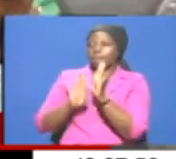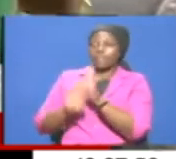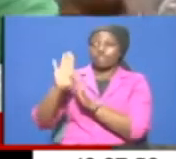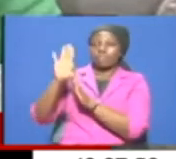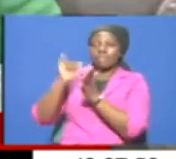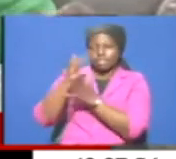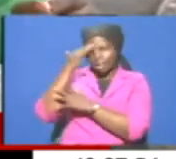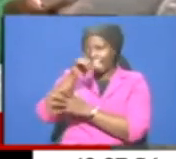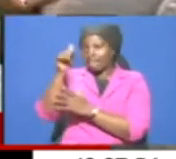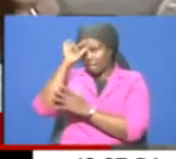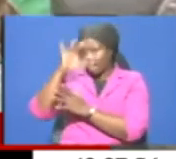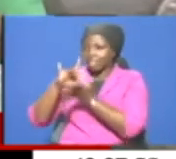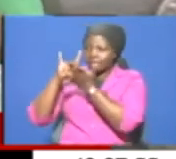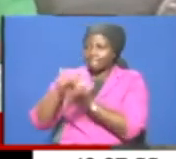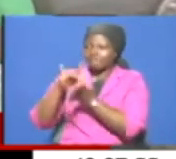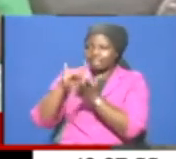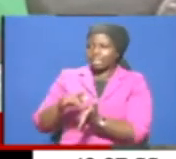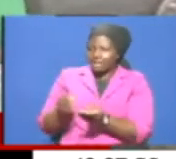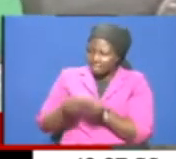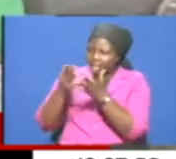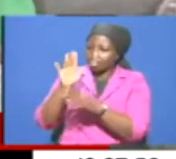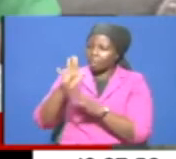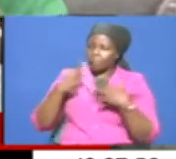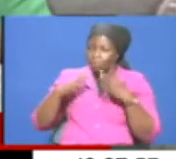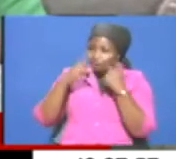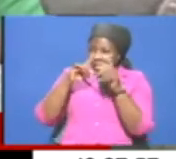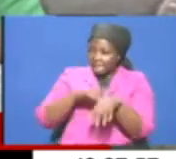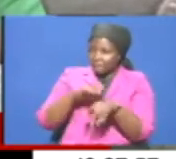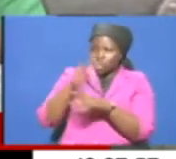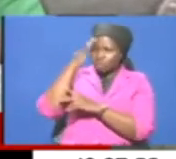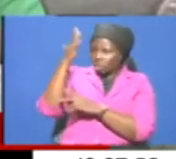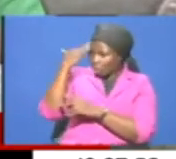wanasisitiza, wanapatia watu wao. Lakini tukishajua kwa nini tunapewa